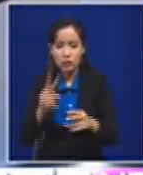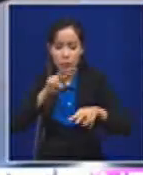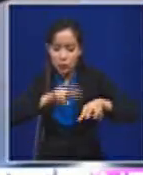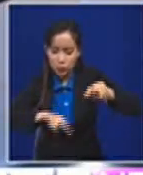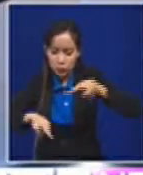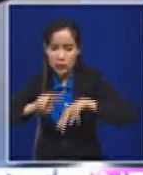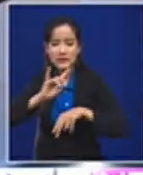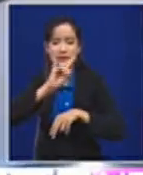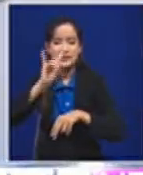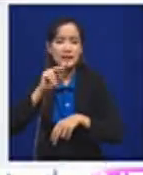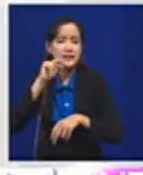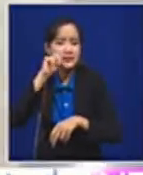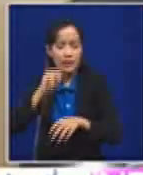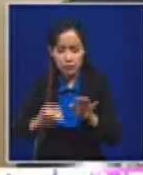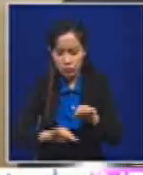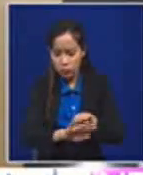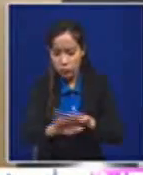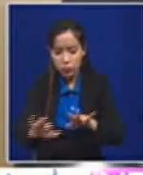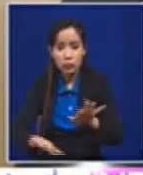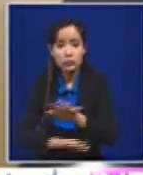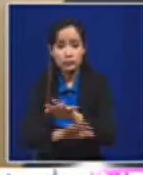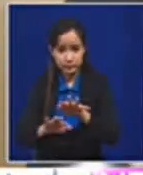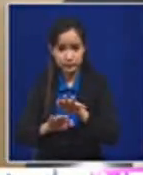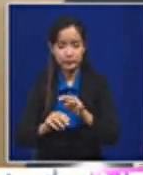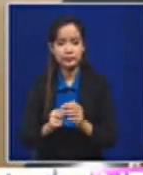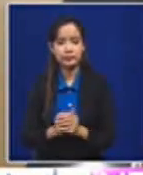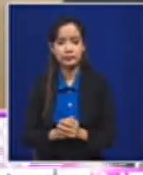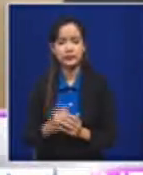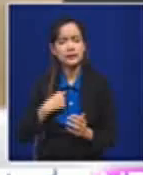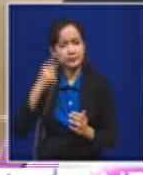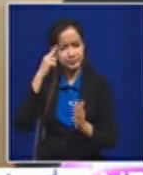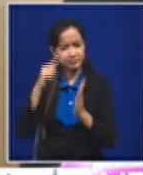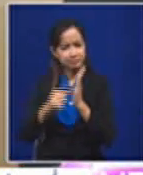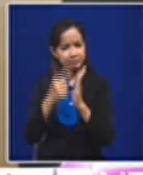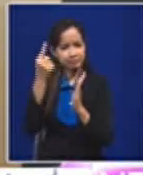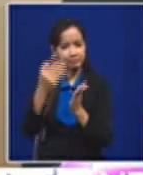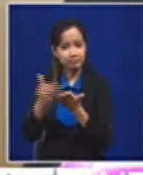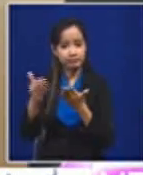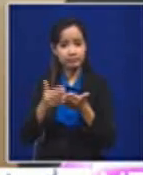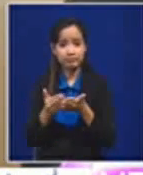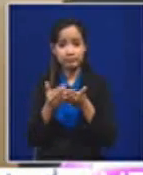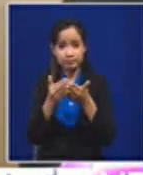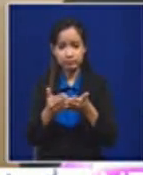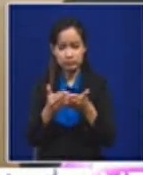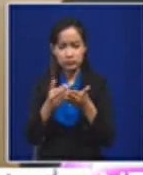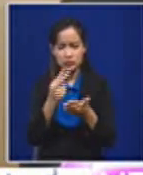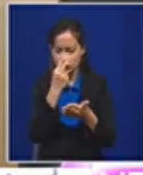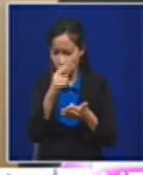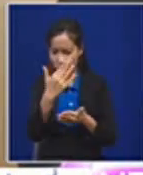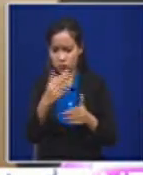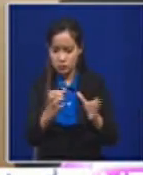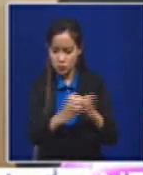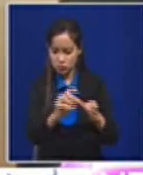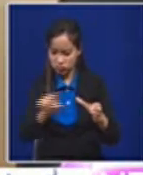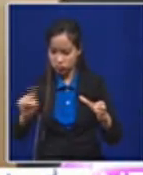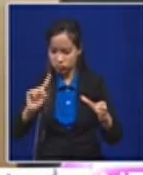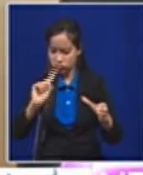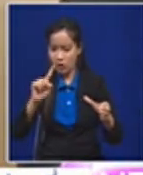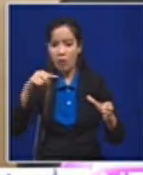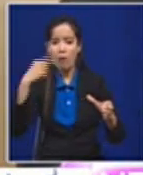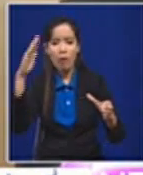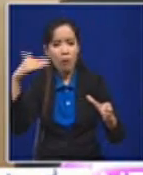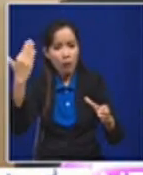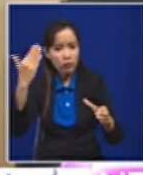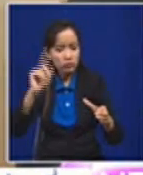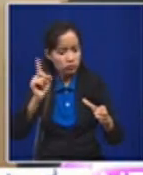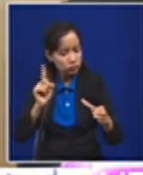ำลังเจริญเติบโต เราจะเริ่มซื้อเรือคืนหรือเอาเรือออกนอกระบบเนี่ยกับคนกลุ่มไหนก่อนนะครับยกตัวอย่างเช่นอ